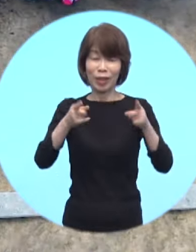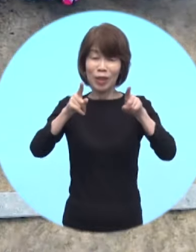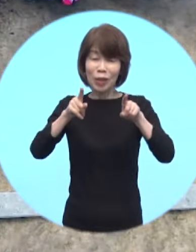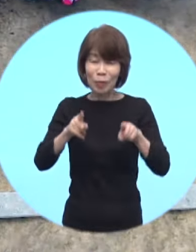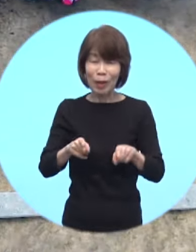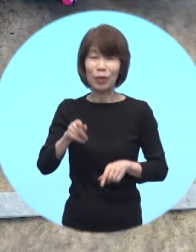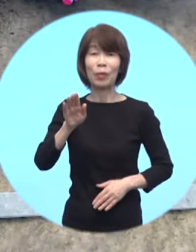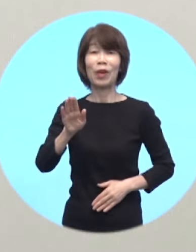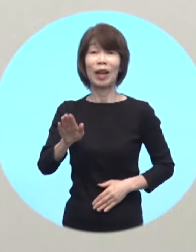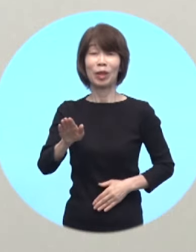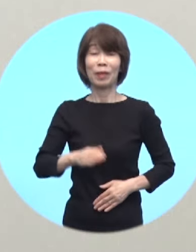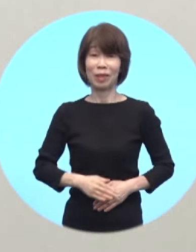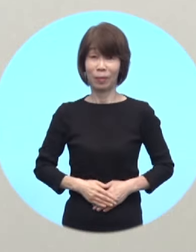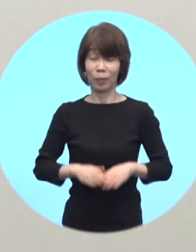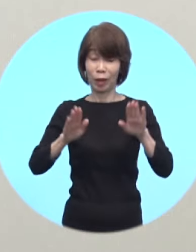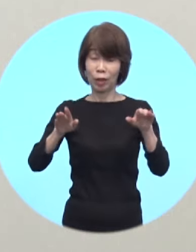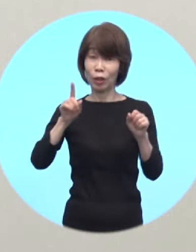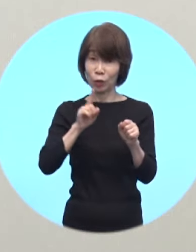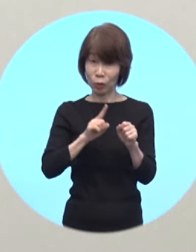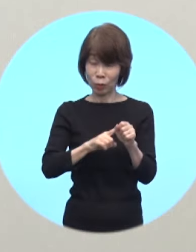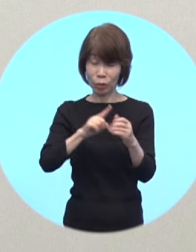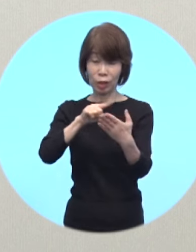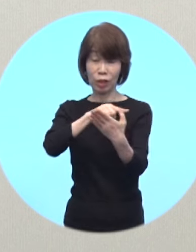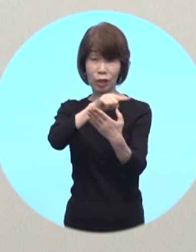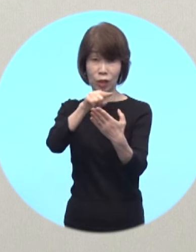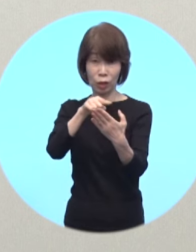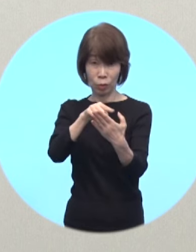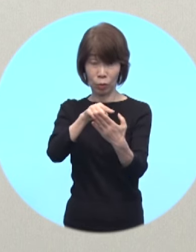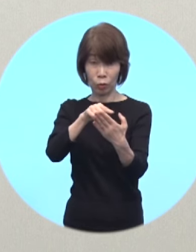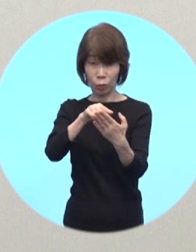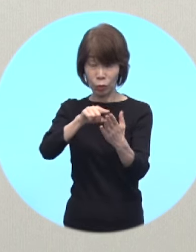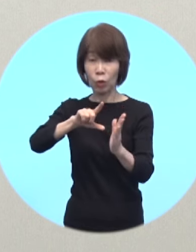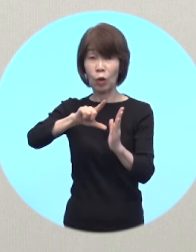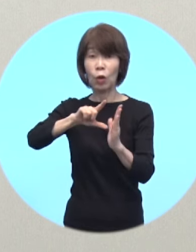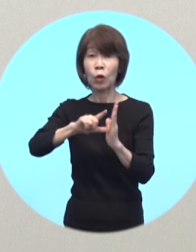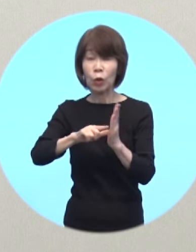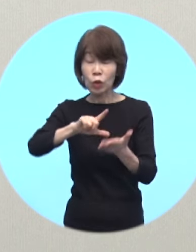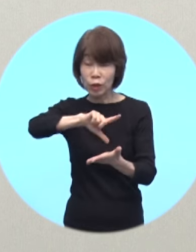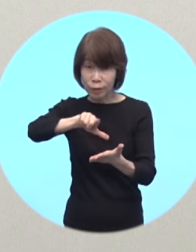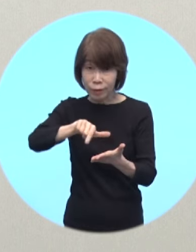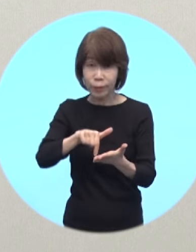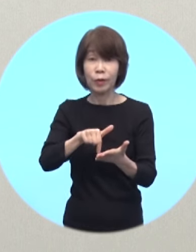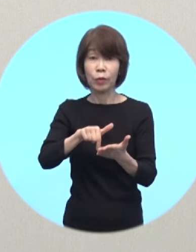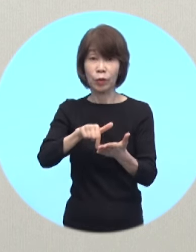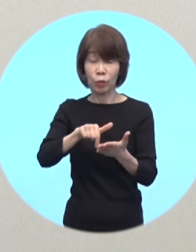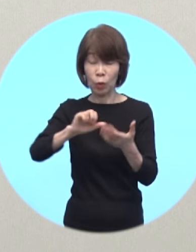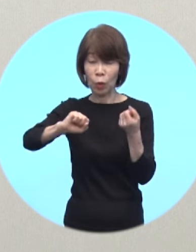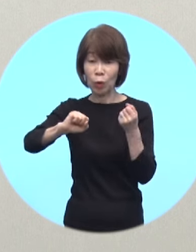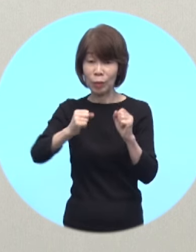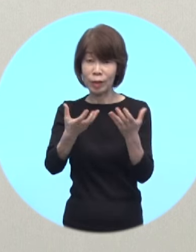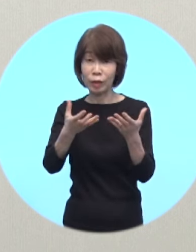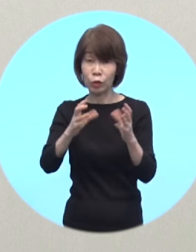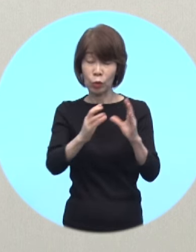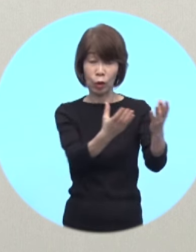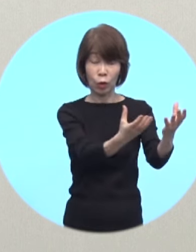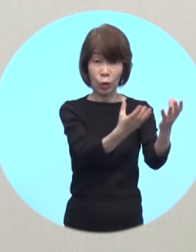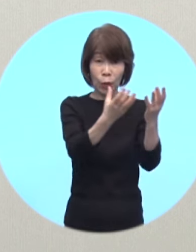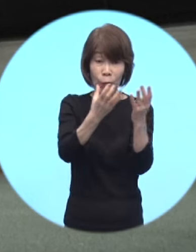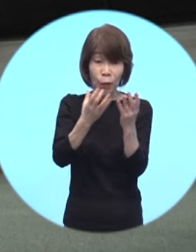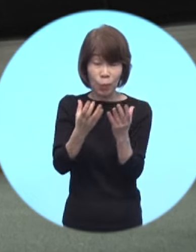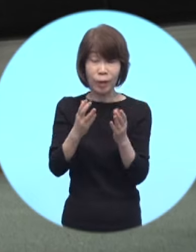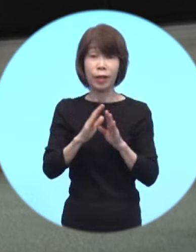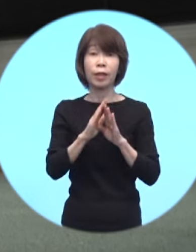。今年は能登地区の伝承芸能を招いた無形民俗共演会も開催することとしておりまして